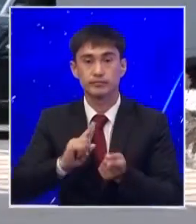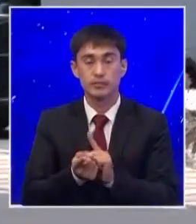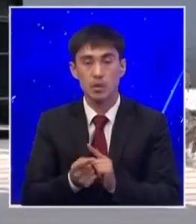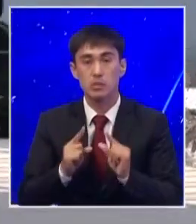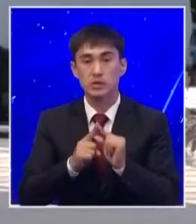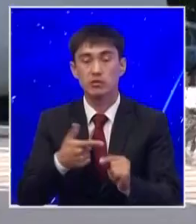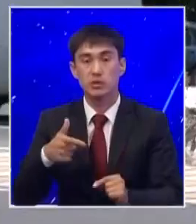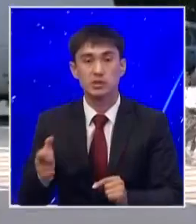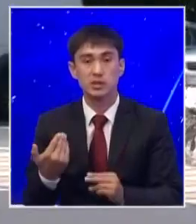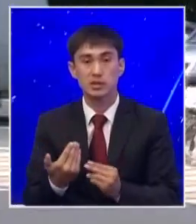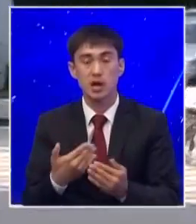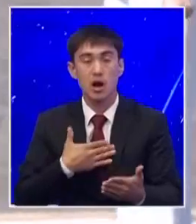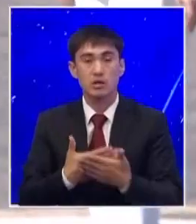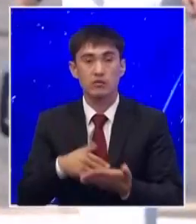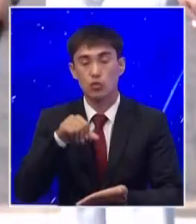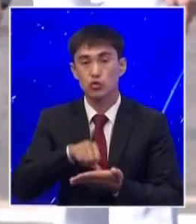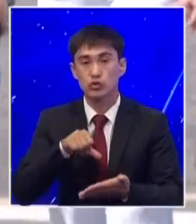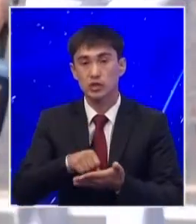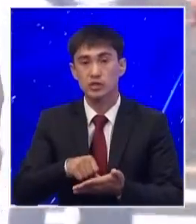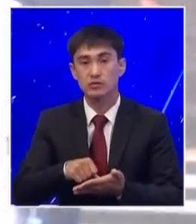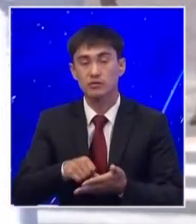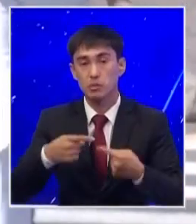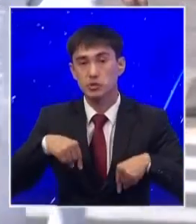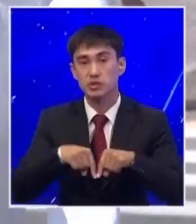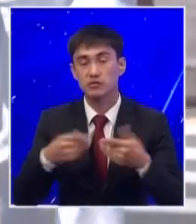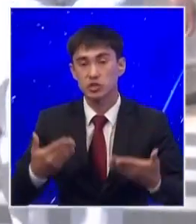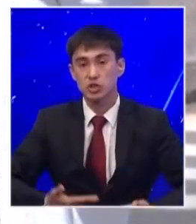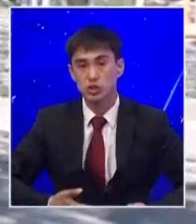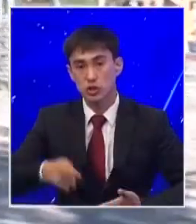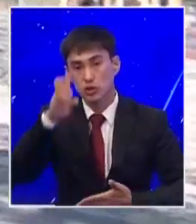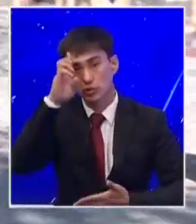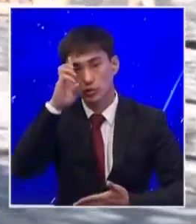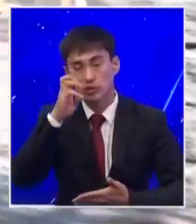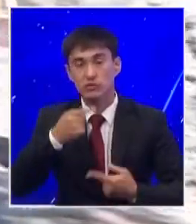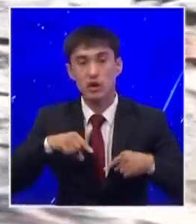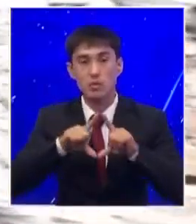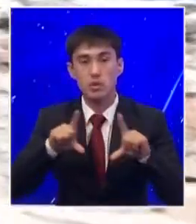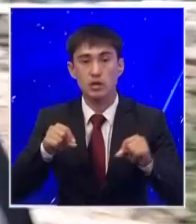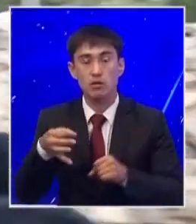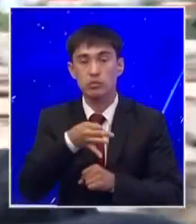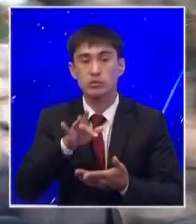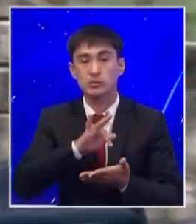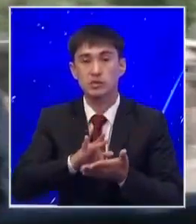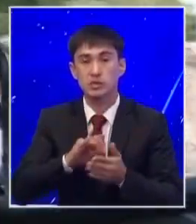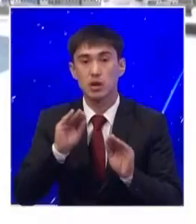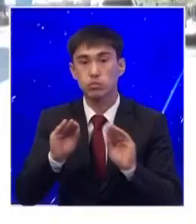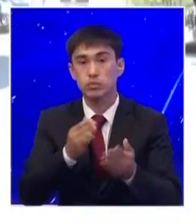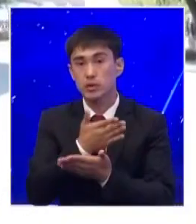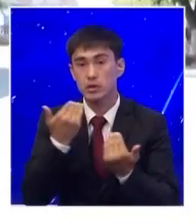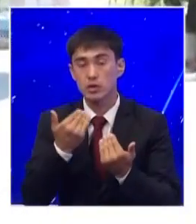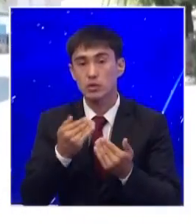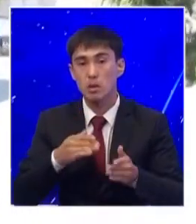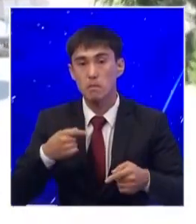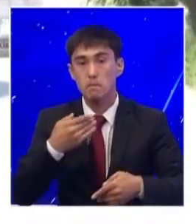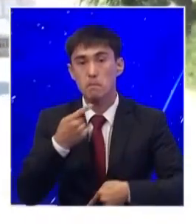По словам гражданина, активно участвующего в общественной жизни, государственные объекты в областном центре не оборудованы для